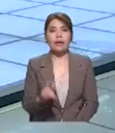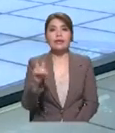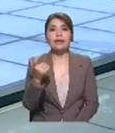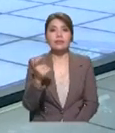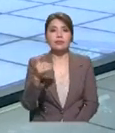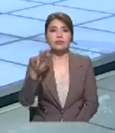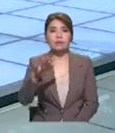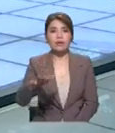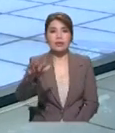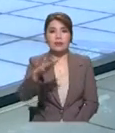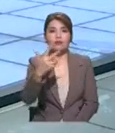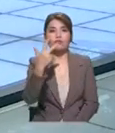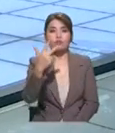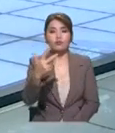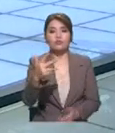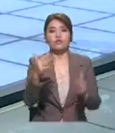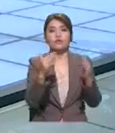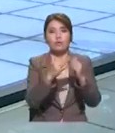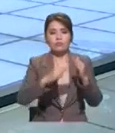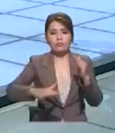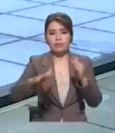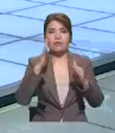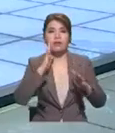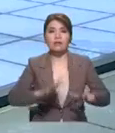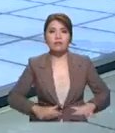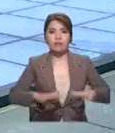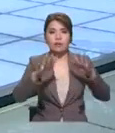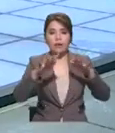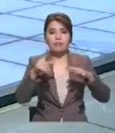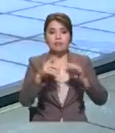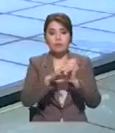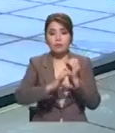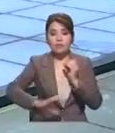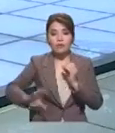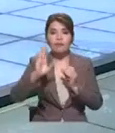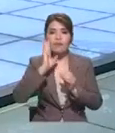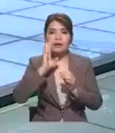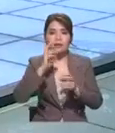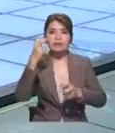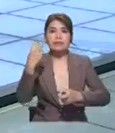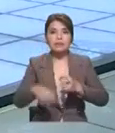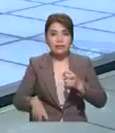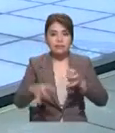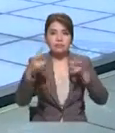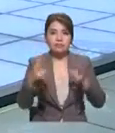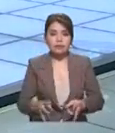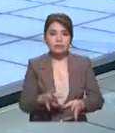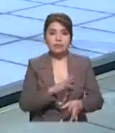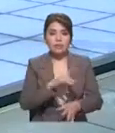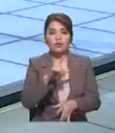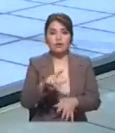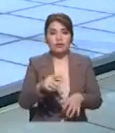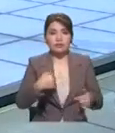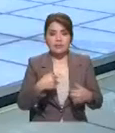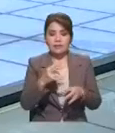Екібастұзда үш үйдің ауласын су басып қалды. Бұған жылу құбырын сынақтан өткізу кезіндегі апат себеп болған. Абырой болғанда зардап шеккендер жоқ.